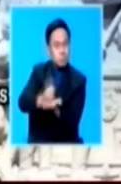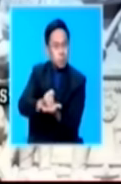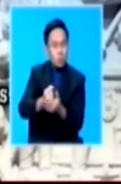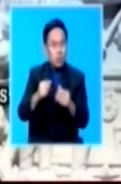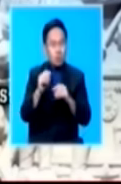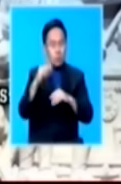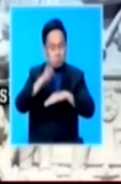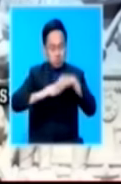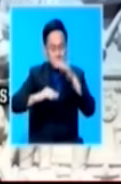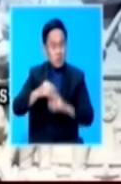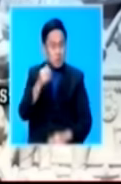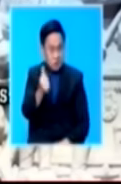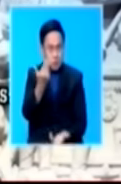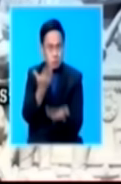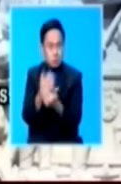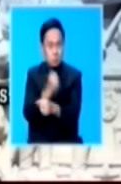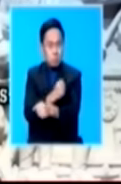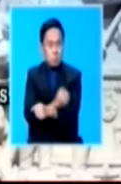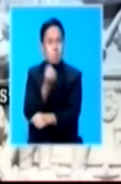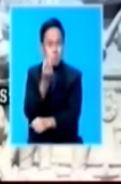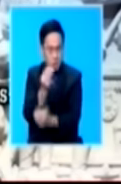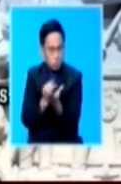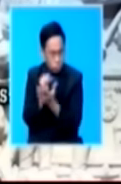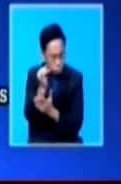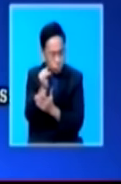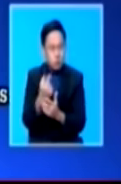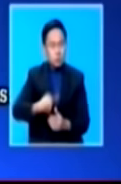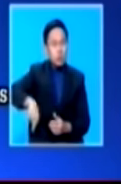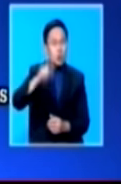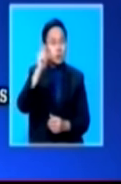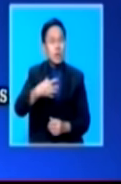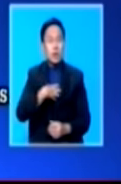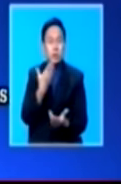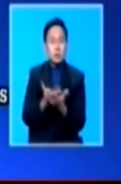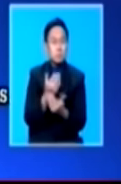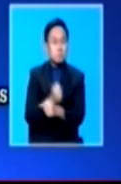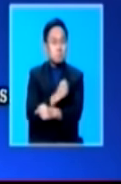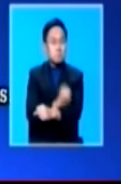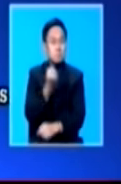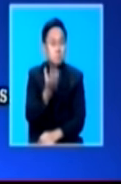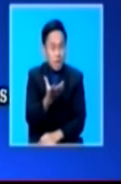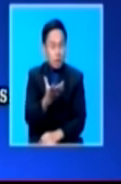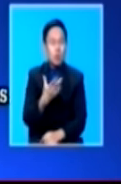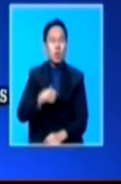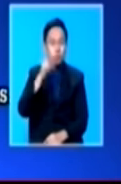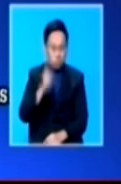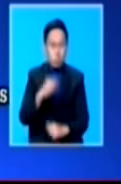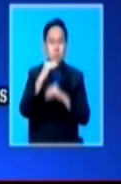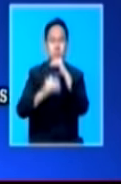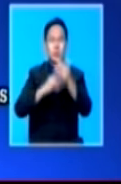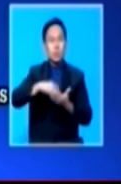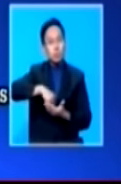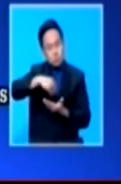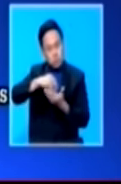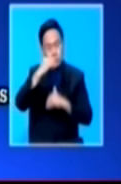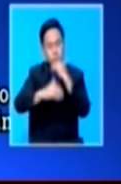งงานด้วยนะครับเพราะนั้นก็ขอให้ประชาชนทุกคนแรงงานทุกคนเข้าใจนะถ้าทุกคนรู้จักการพัฒนาตนเองนะครับเข้าถูกกระบวนการเรียนรู้เขามีสถ